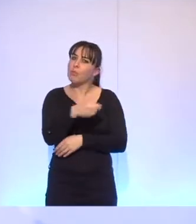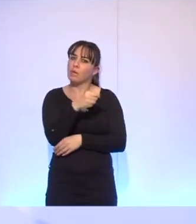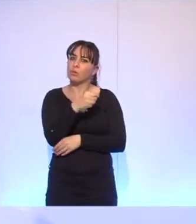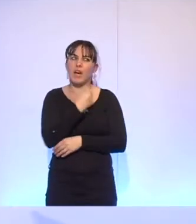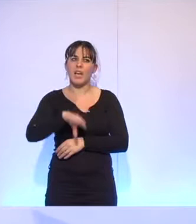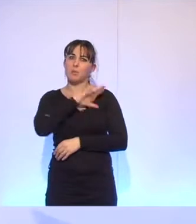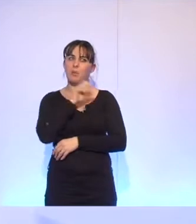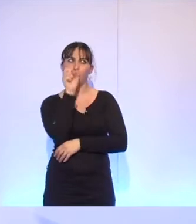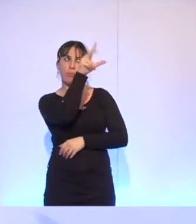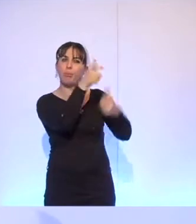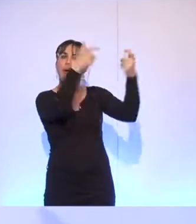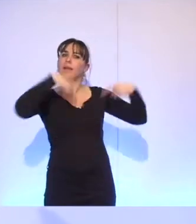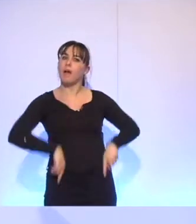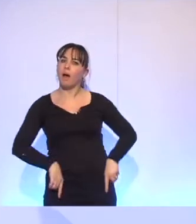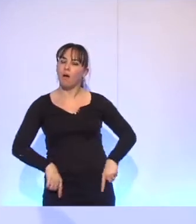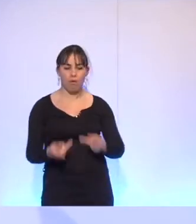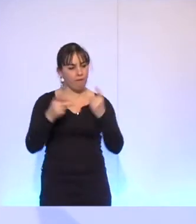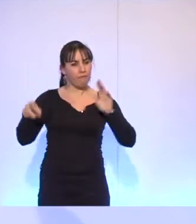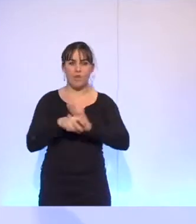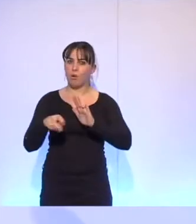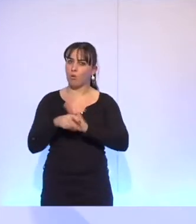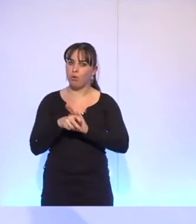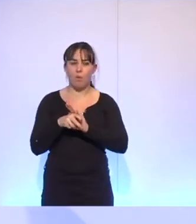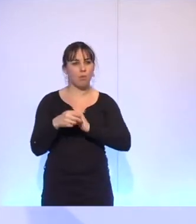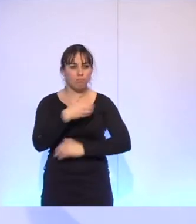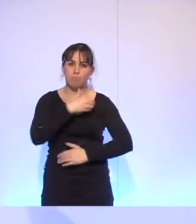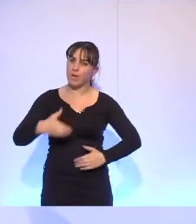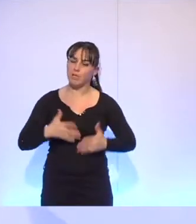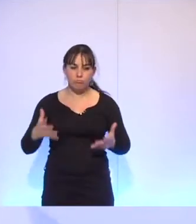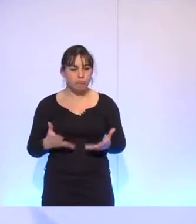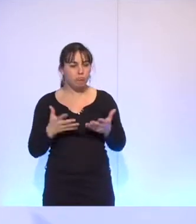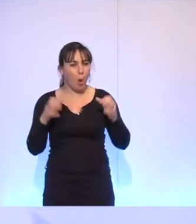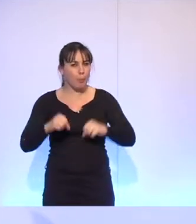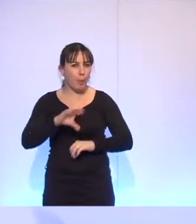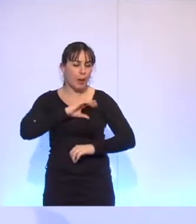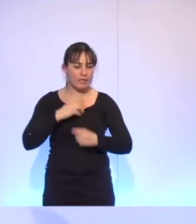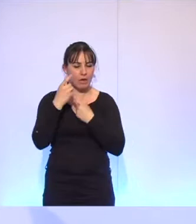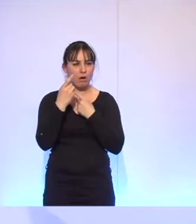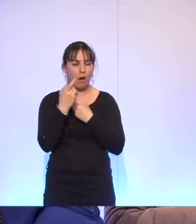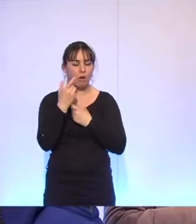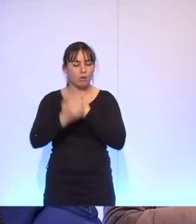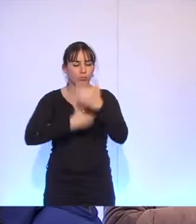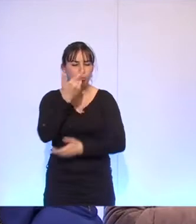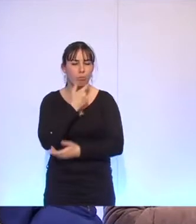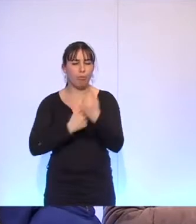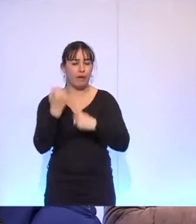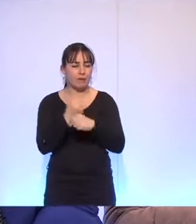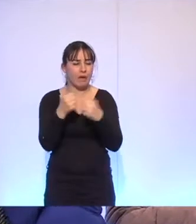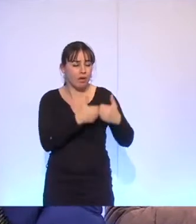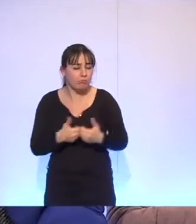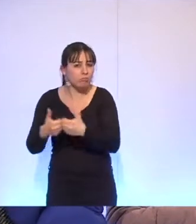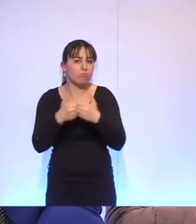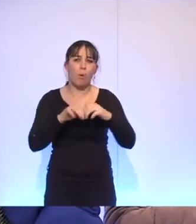l'État, la ville de Grenoble peut faciliter ce travail-là par la